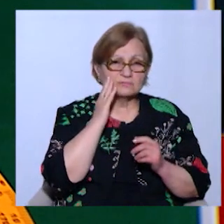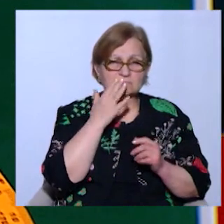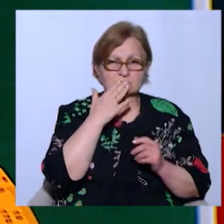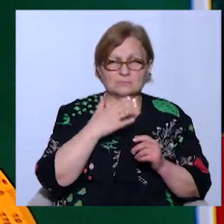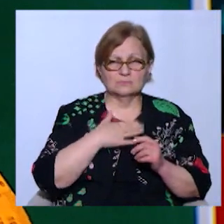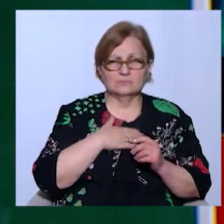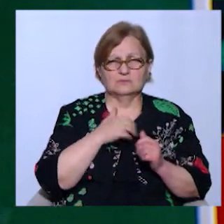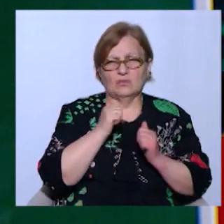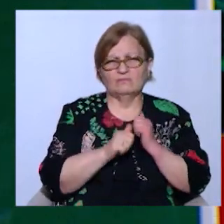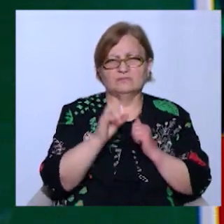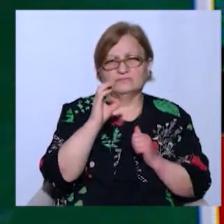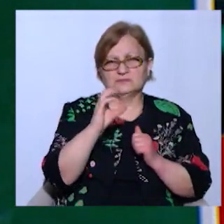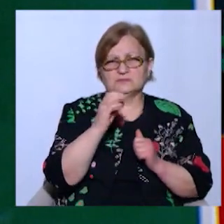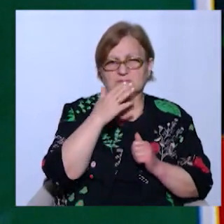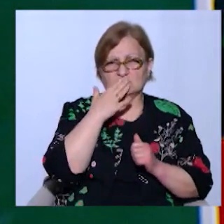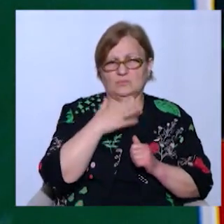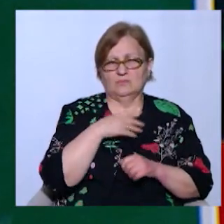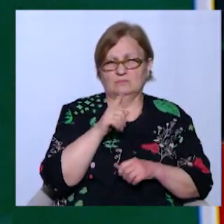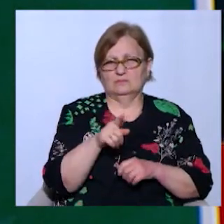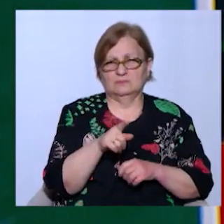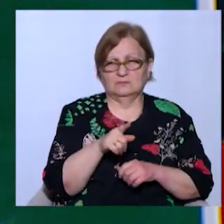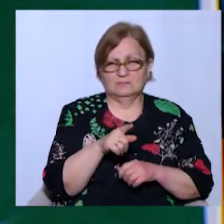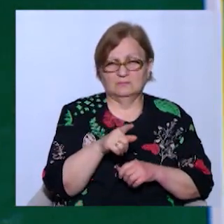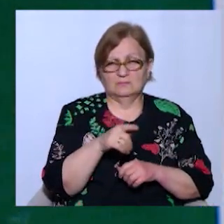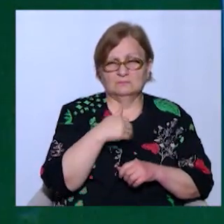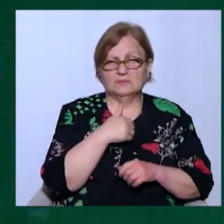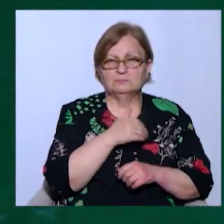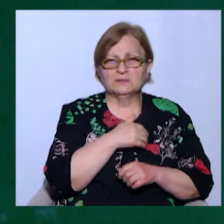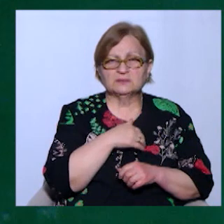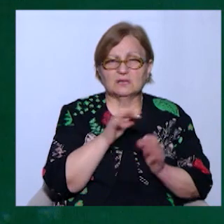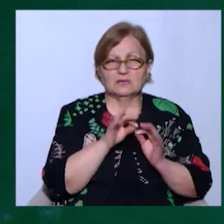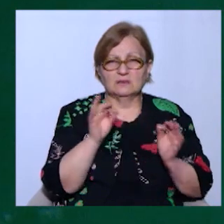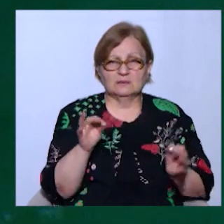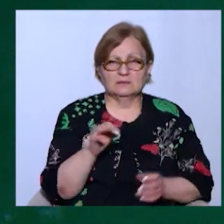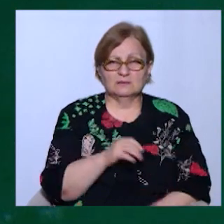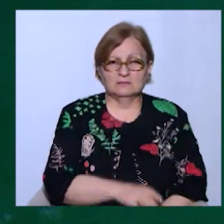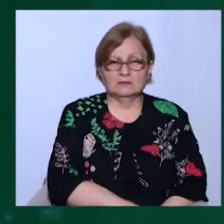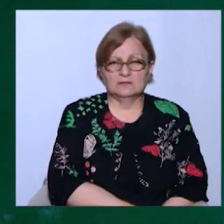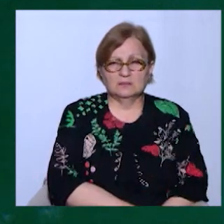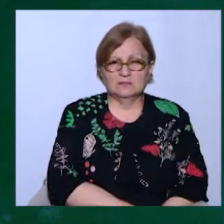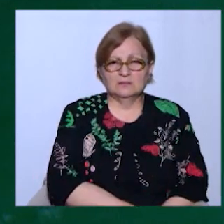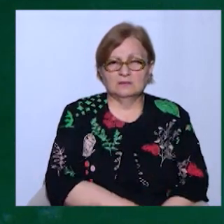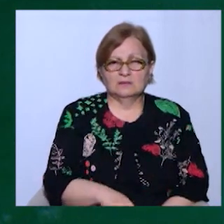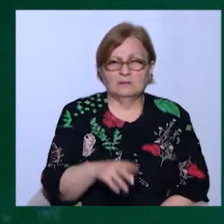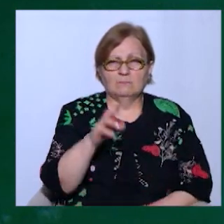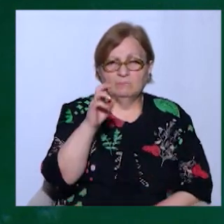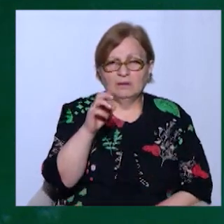წერთ C-ს. მინდა გავზომო კუთხე B, A,